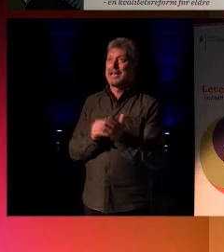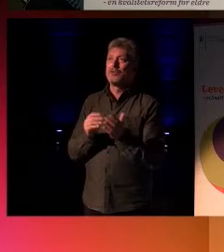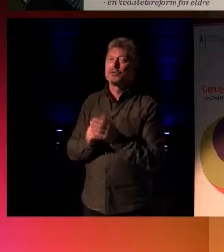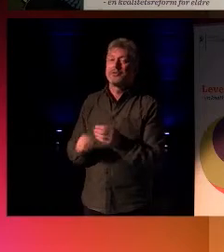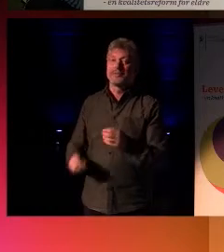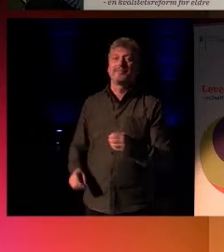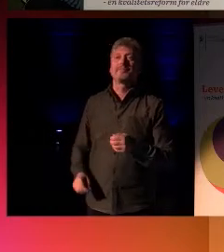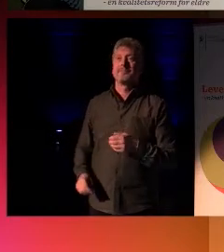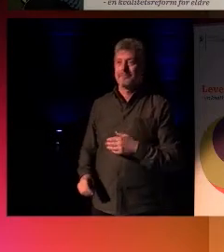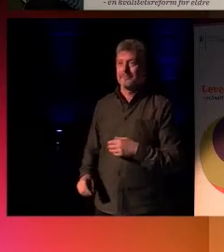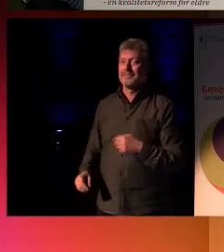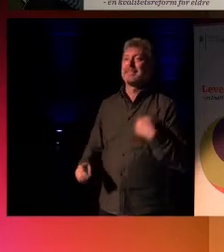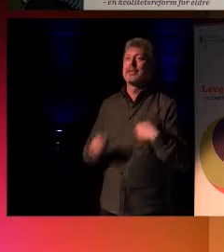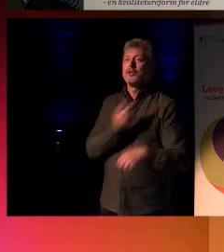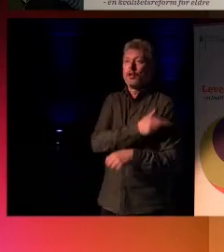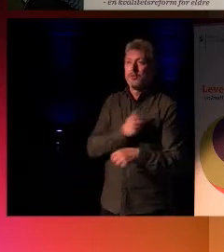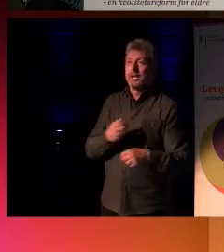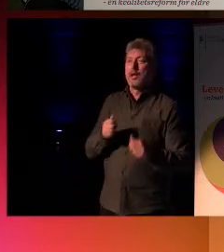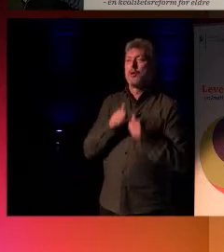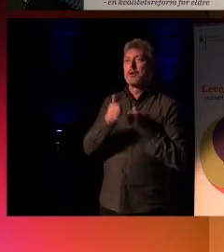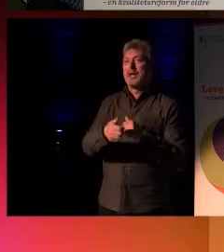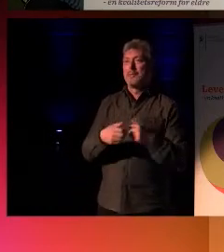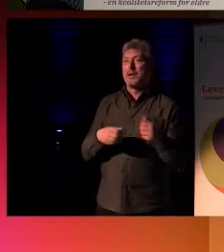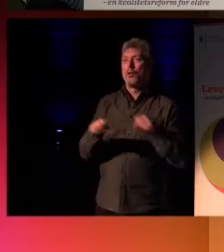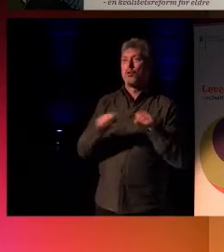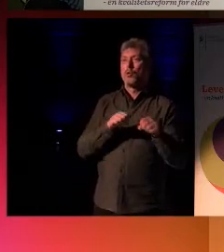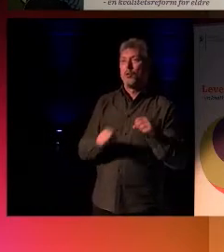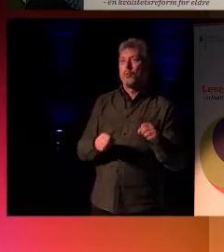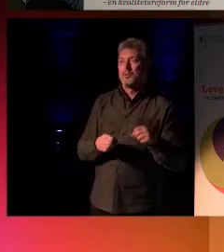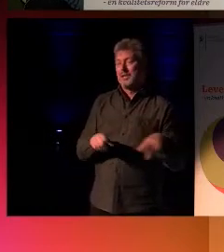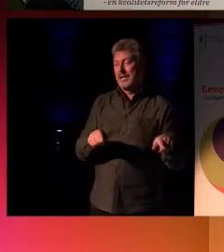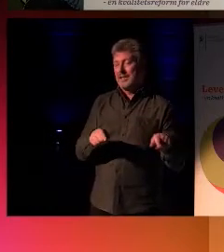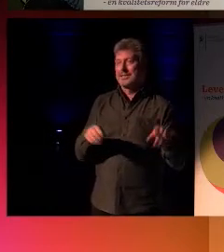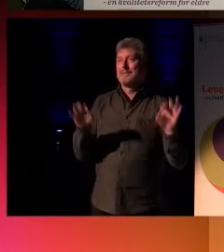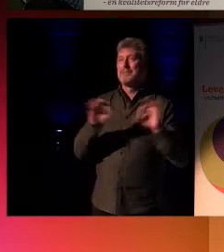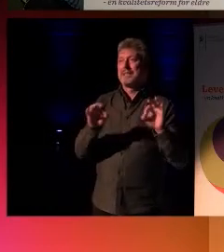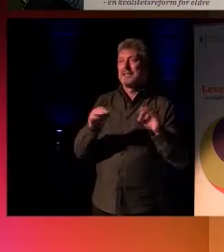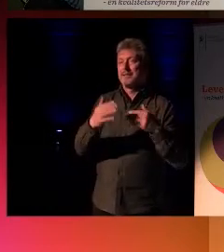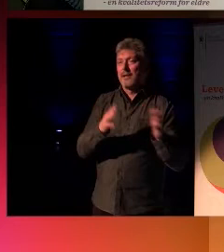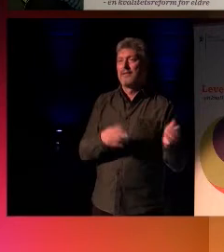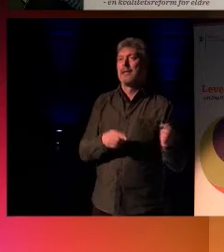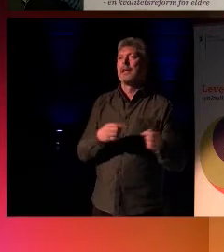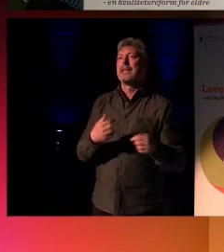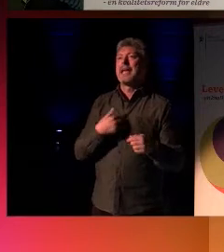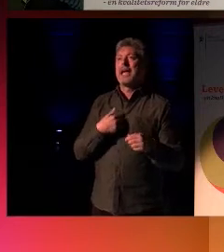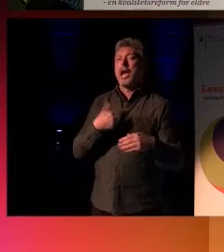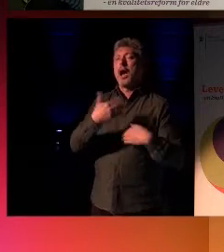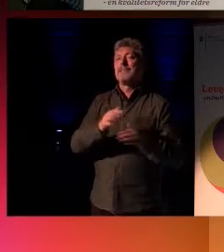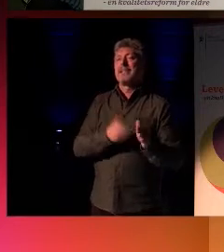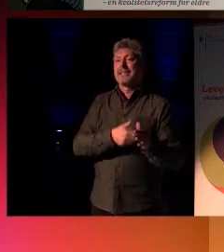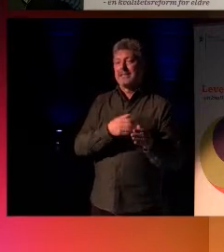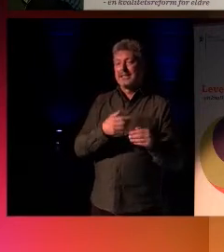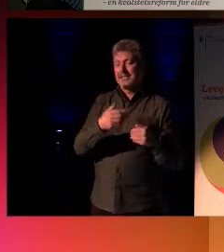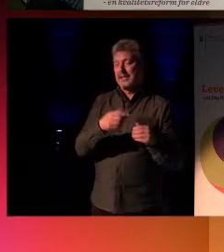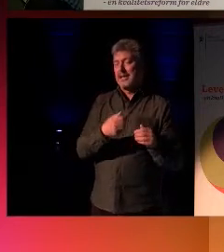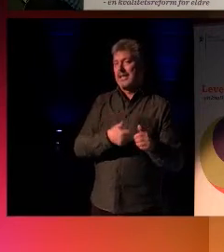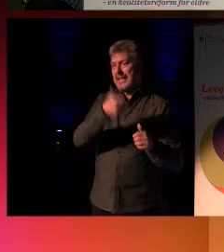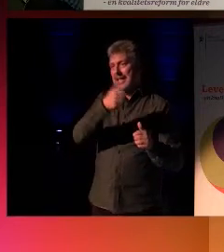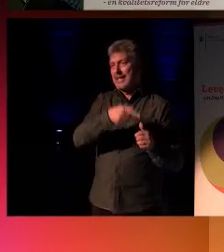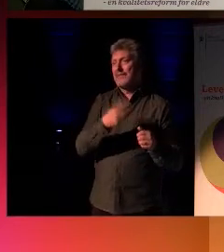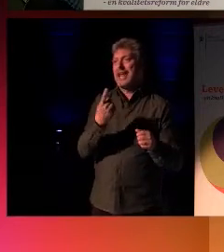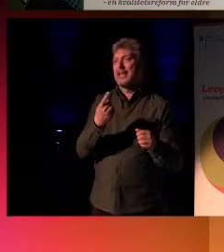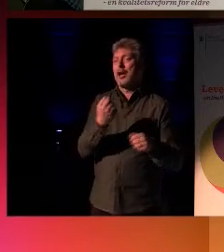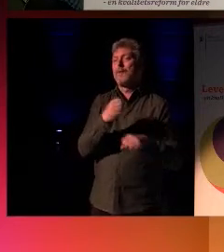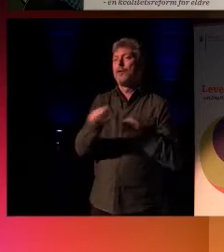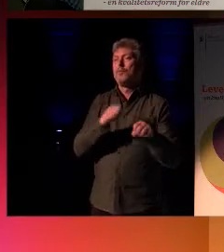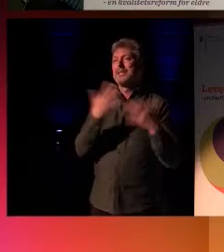representerer hjemmesykepleien i kommunens forbedringsteam. Jeg avdelingsleder for en av kommunens 10 hjemmesykepleieavdelinger, og